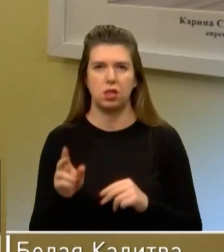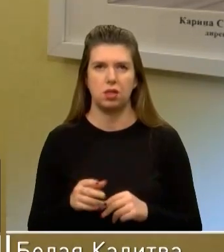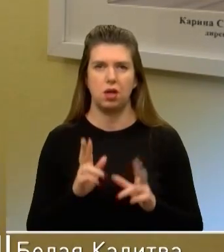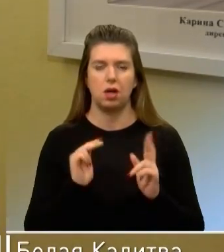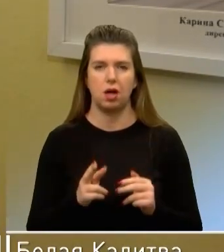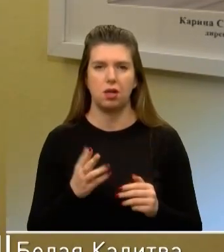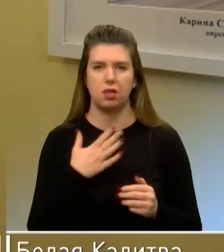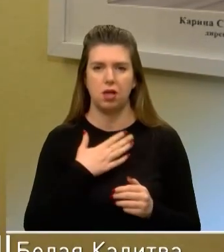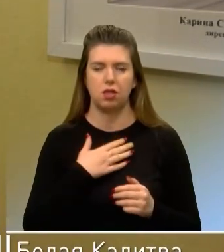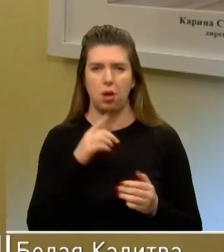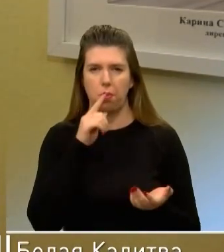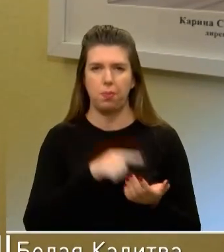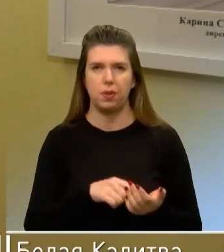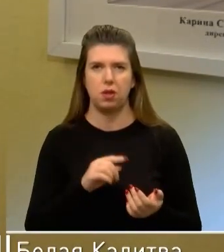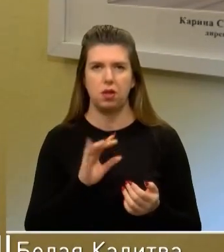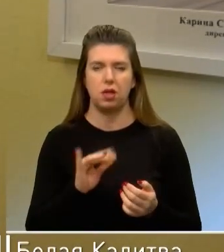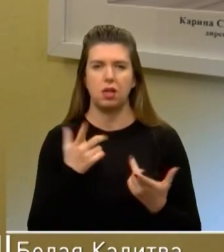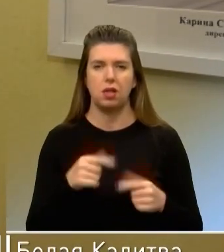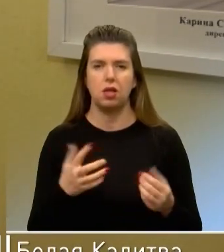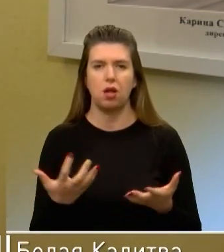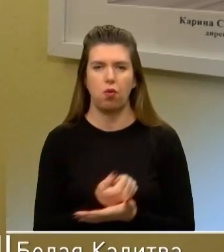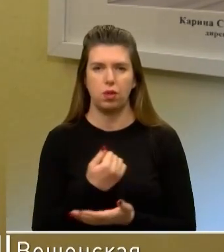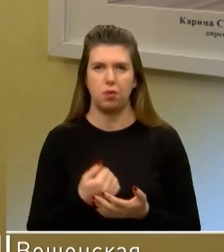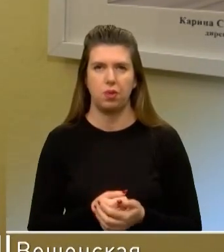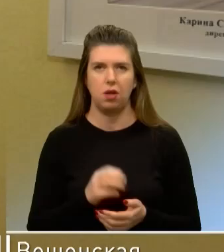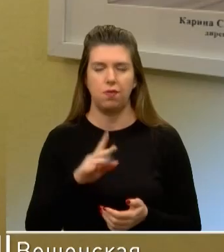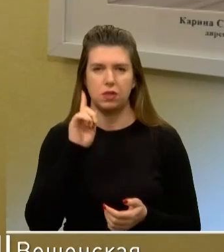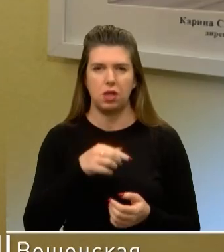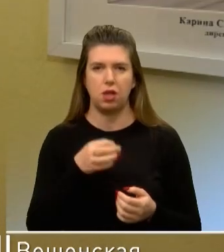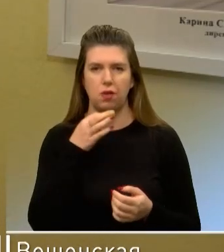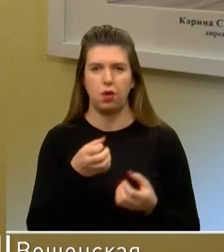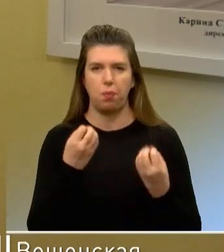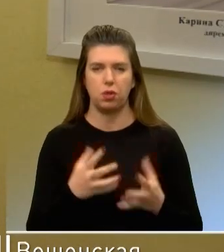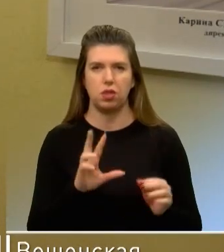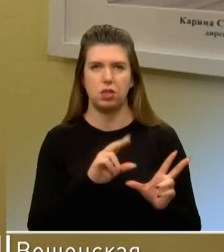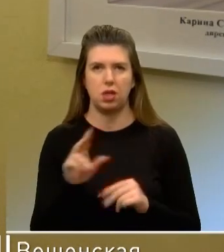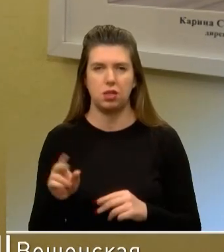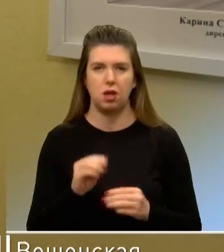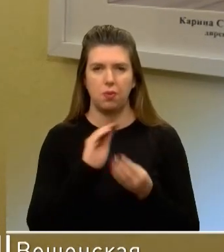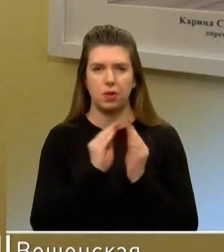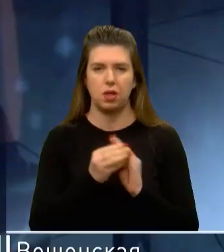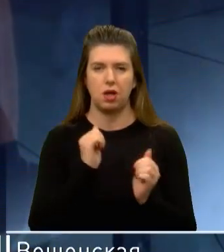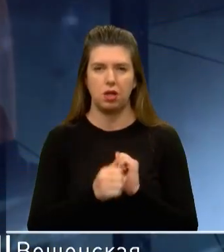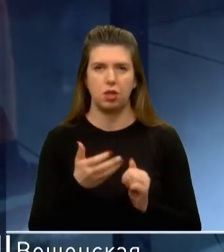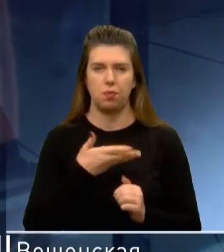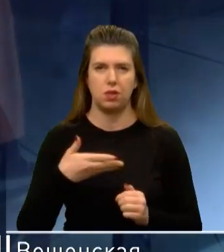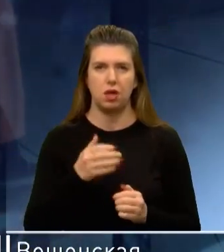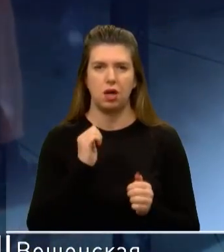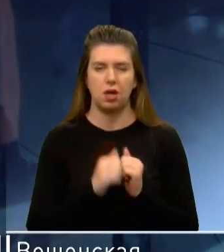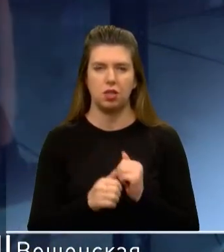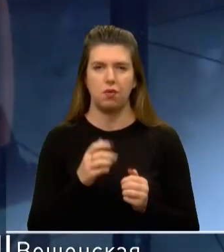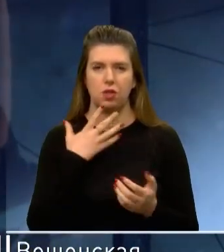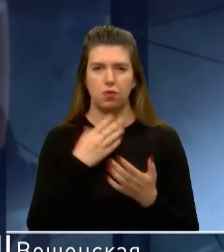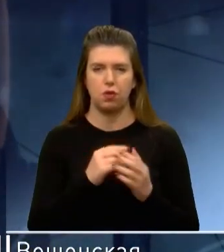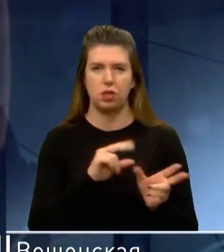как оно на нас обрушивается или мы его находим вы знаете ответ прост счастье скрыто в каждом из нас и для каждого